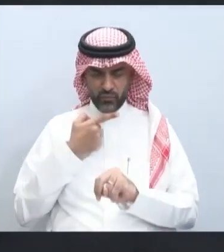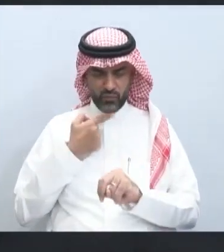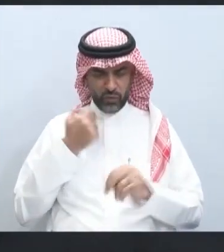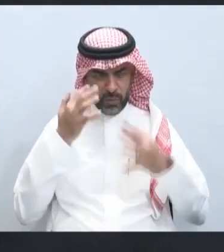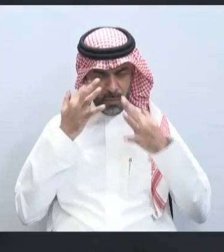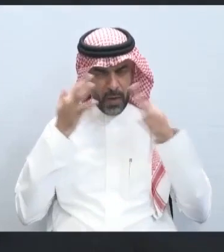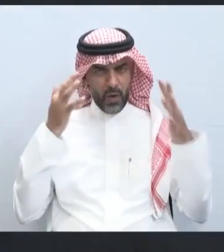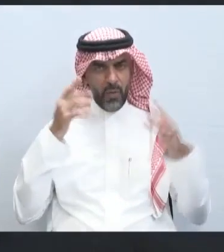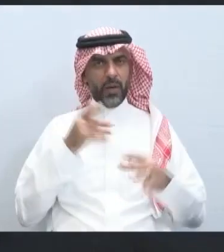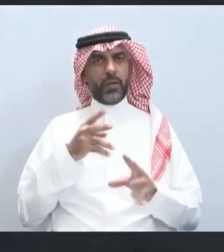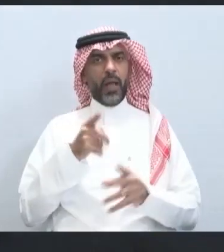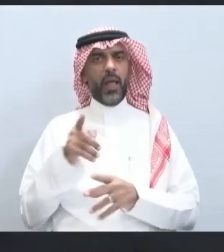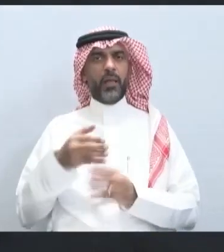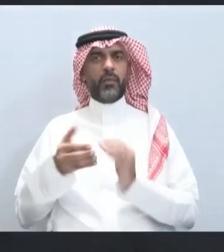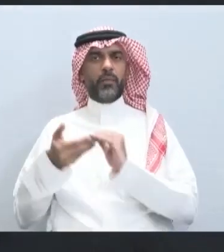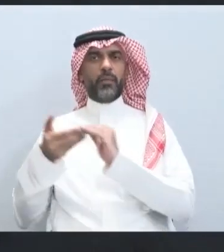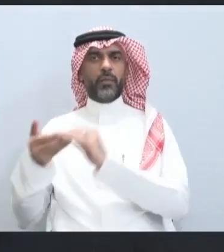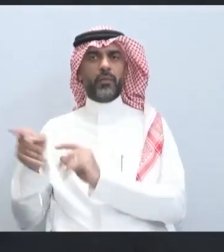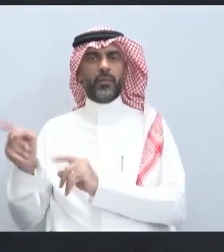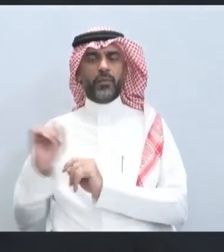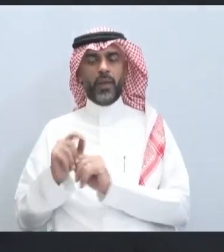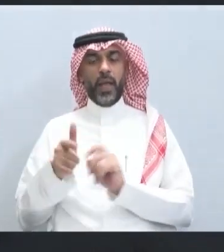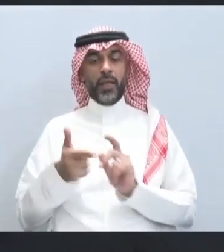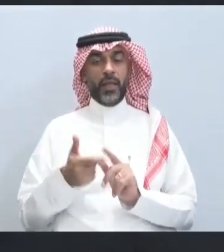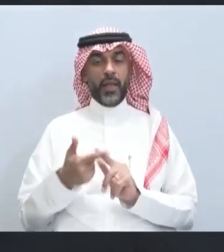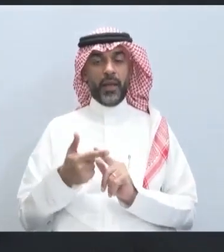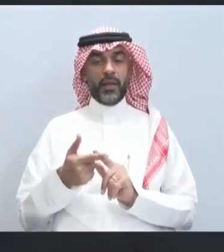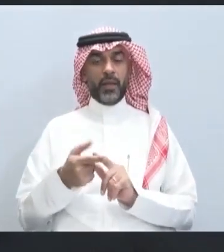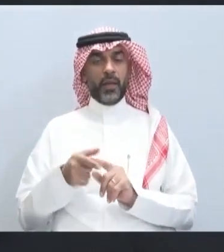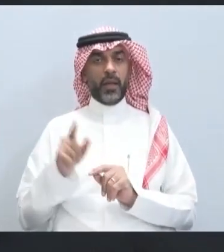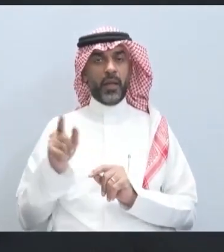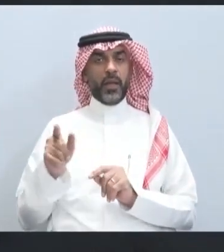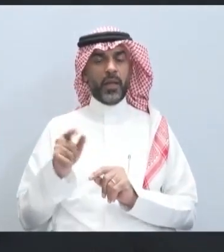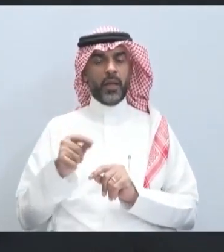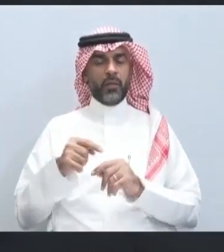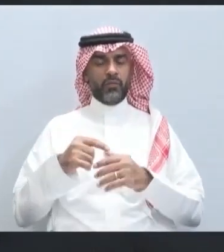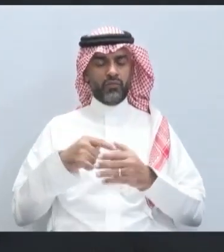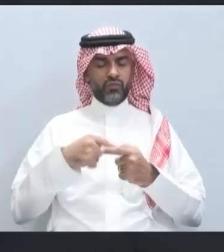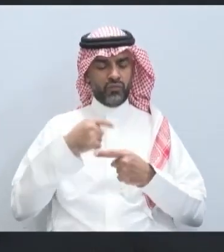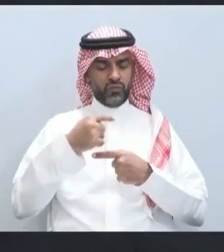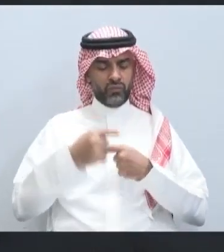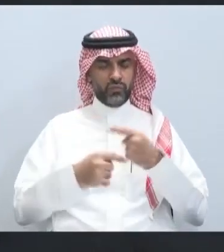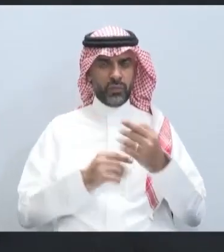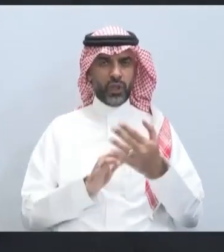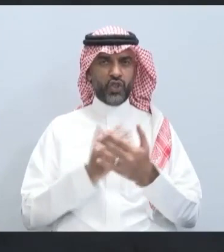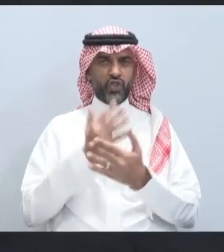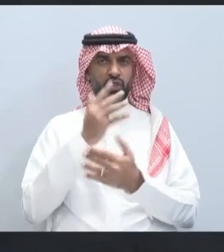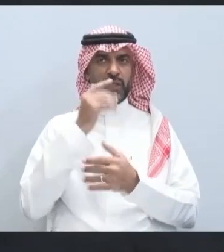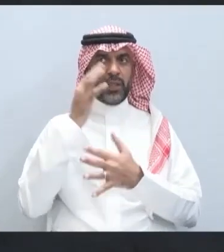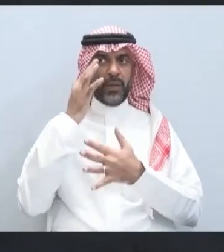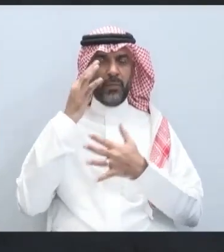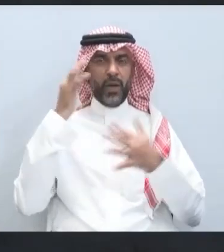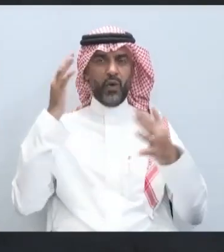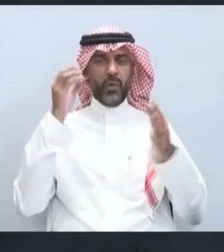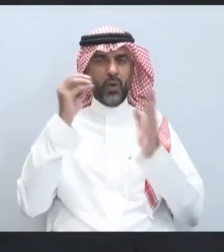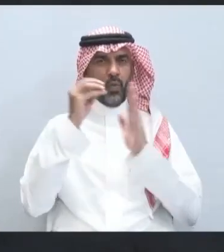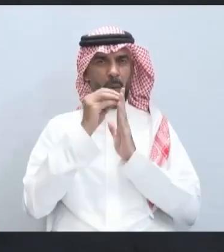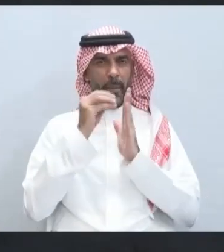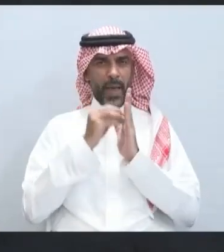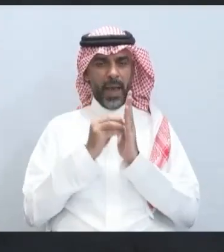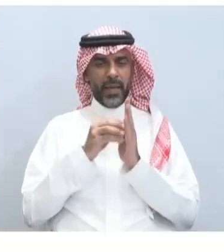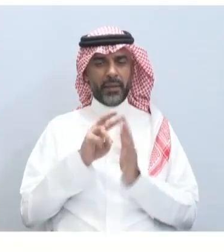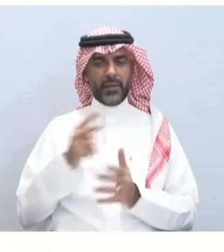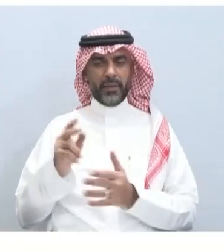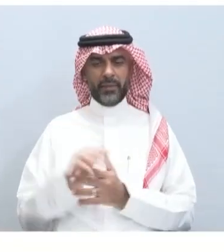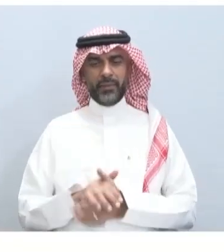تعتبر مرجع اساسي لها ايضا هي مصدر متجدد للمعلومات المتخصصه في كافه المجالات